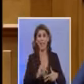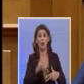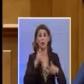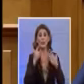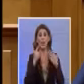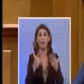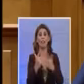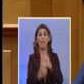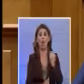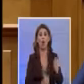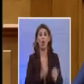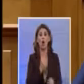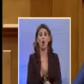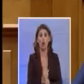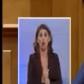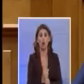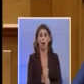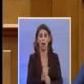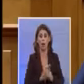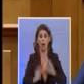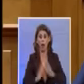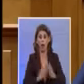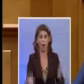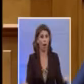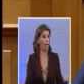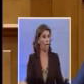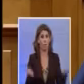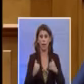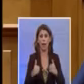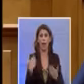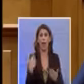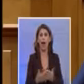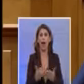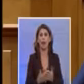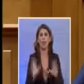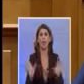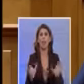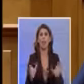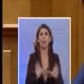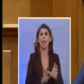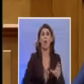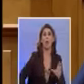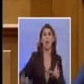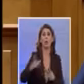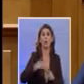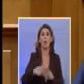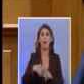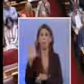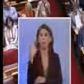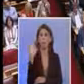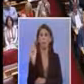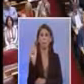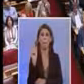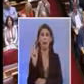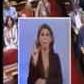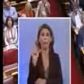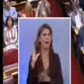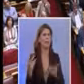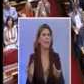έτη, να διευθετήσουν το ζήτημα της αδειοδότησης των καναλιών εθνικής εμβέλειας? Και για ποιο